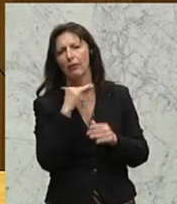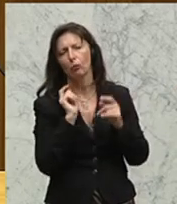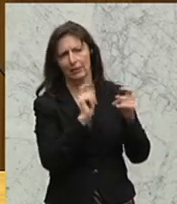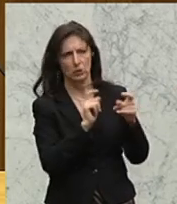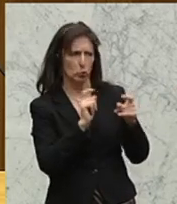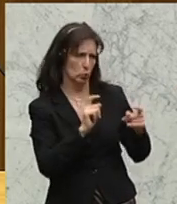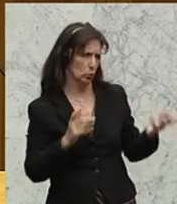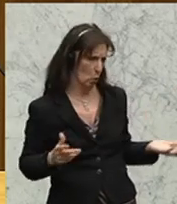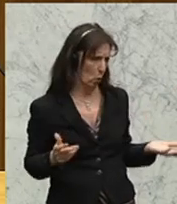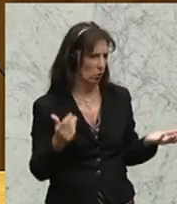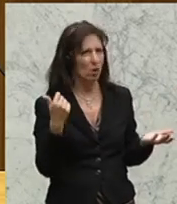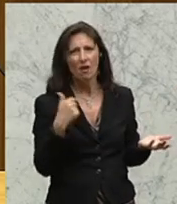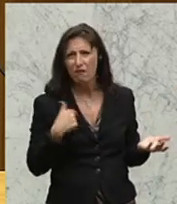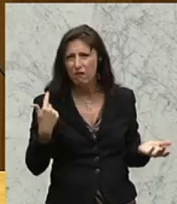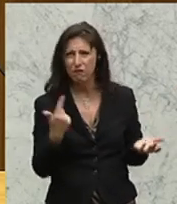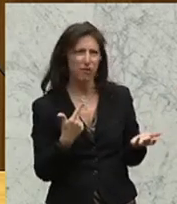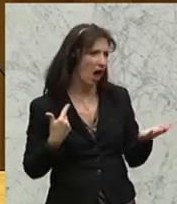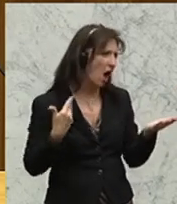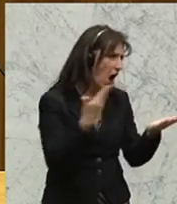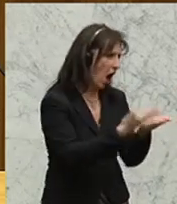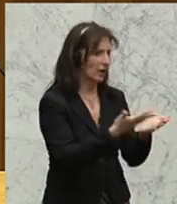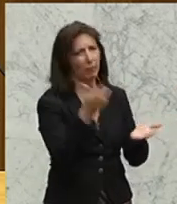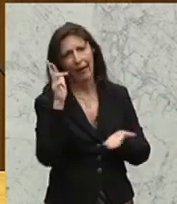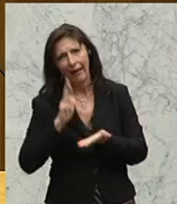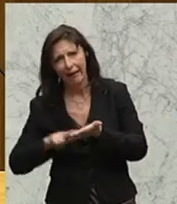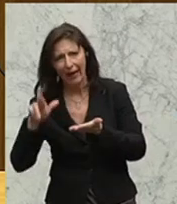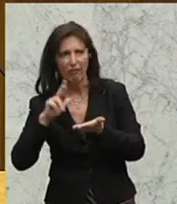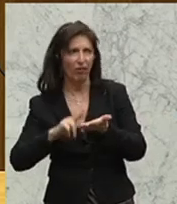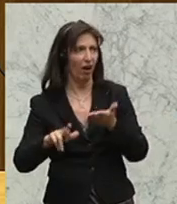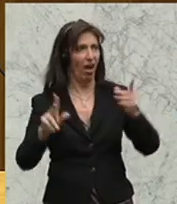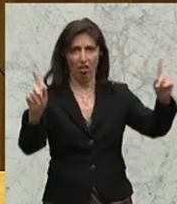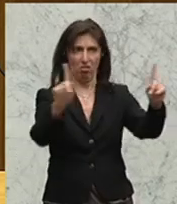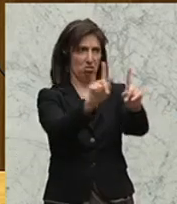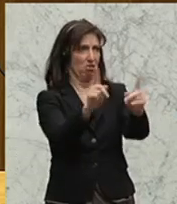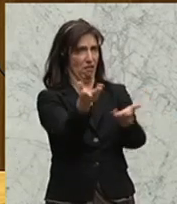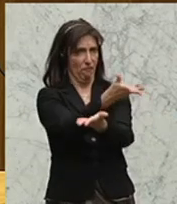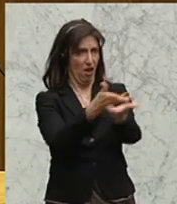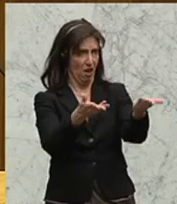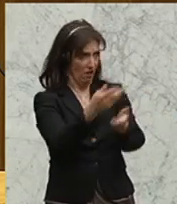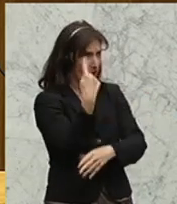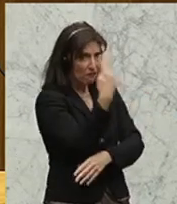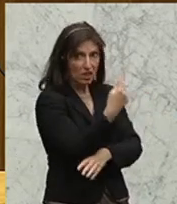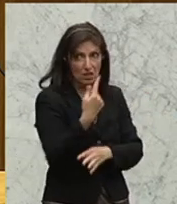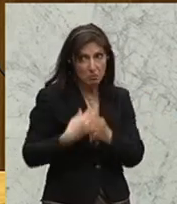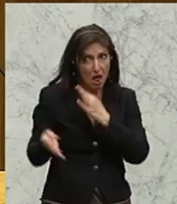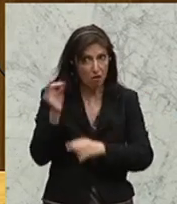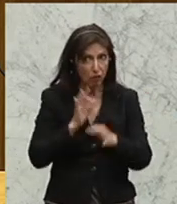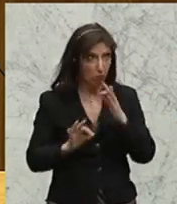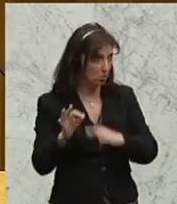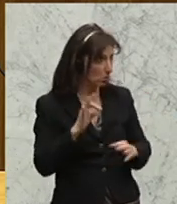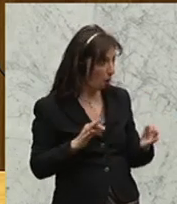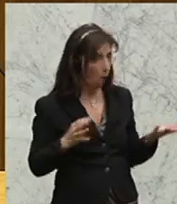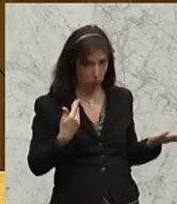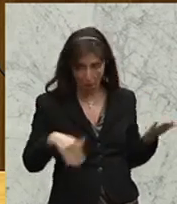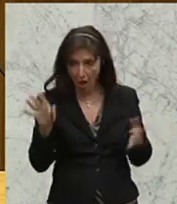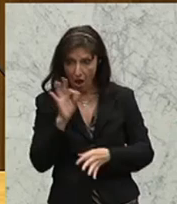auch Angebote von uns und auf Referentinnenebene wurde verhandelt. Wenn Sie sich informiert hätten, wüssten Sie über die Anträge Bescheid und